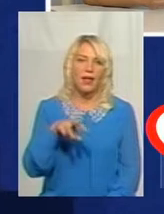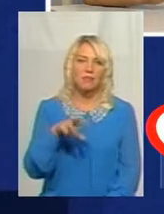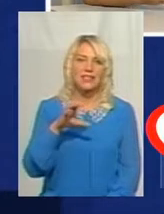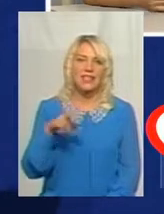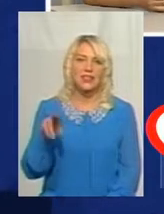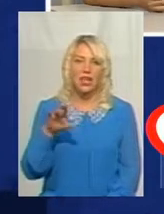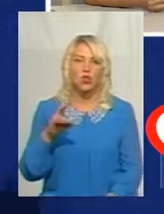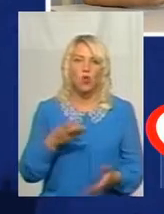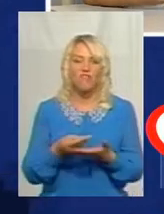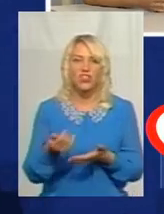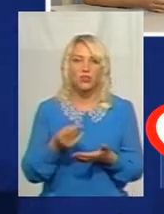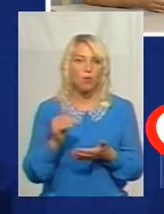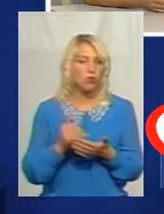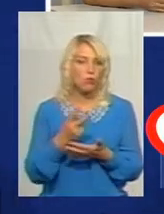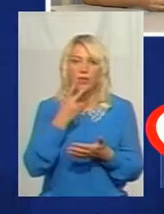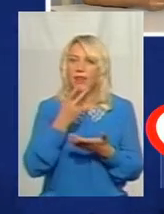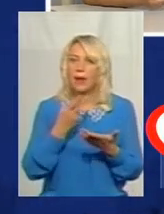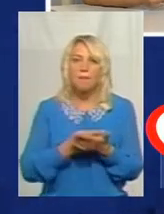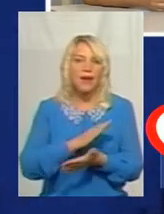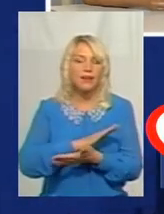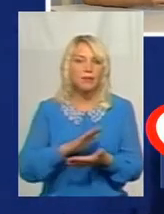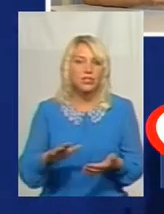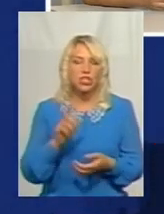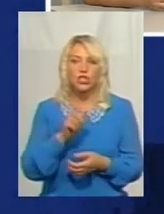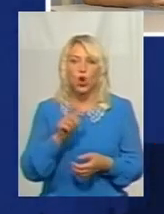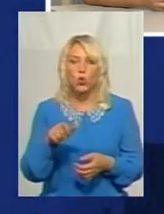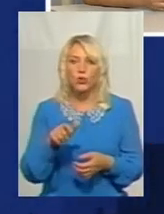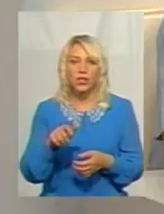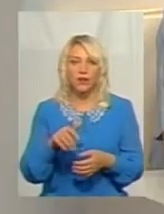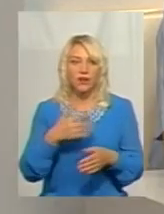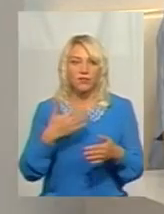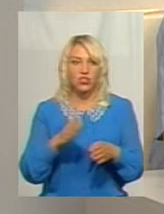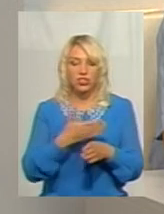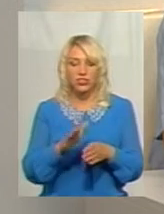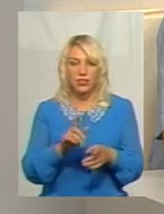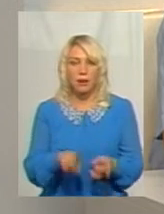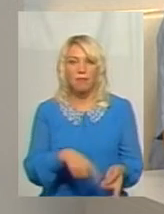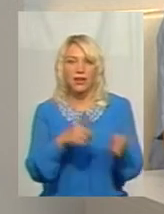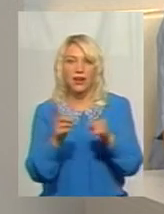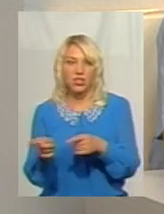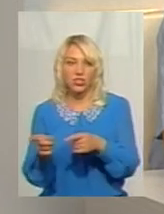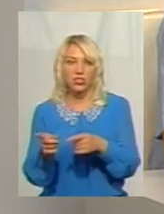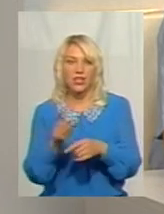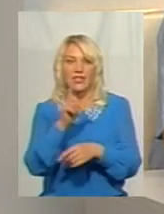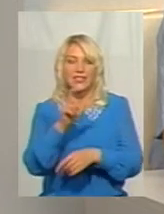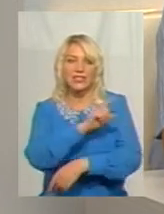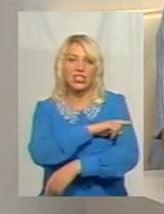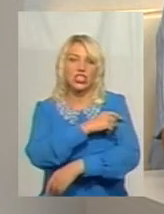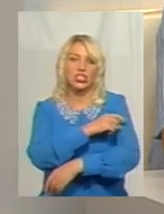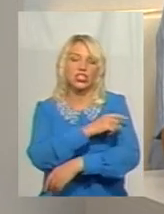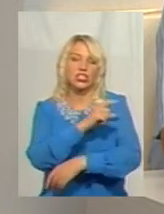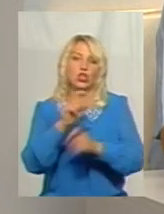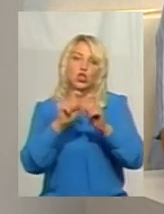фінансування по-новому, воно не передбачається. Люди, частина лікарів, вони перейшли з шкіл